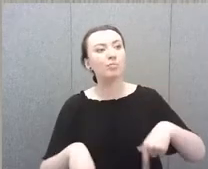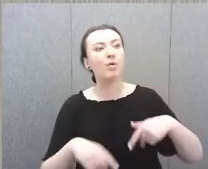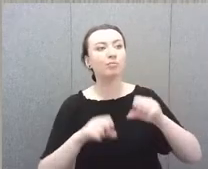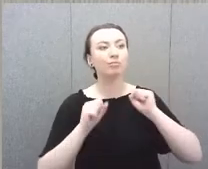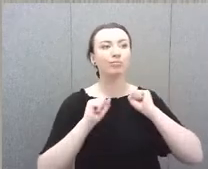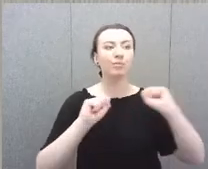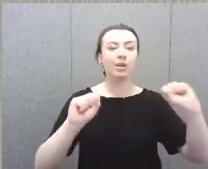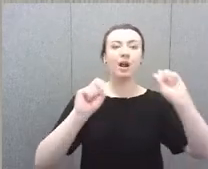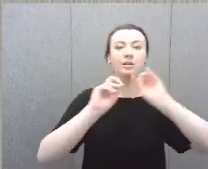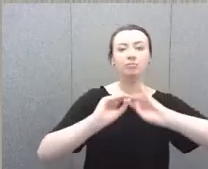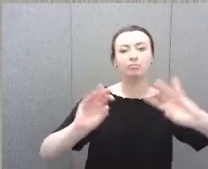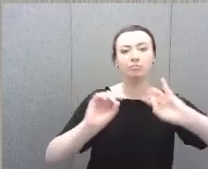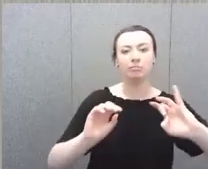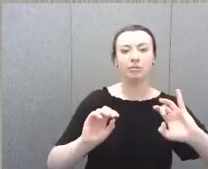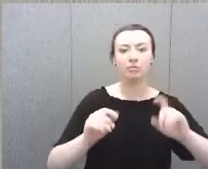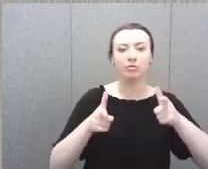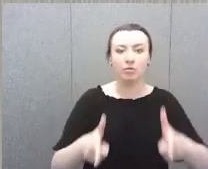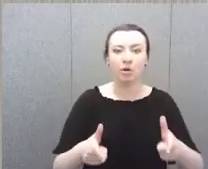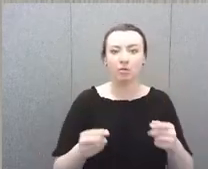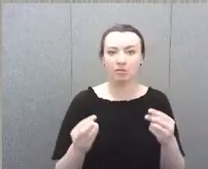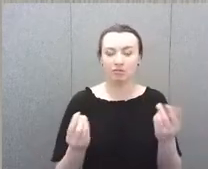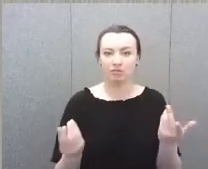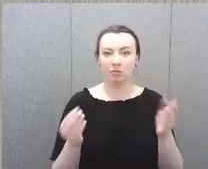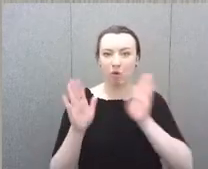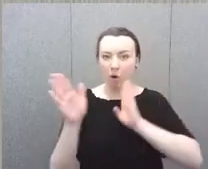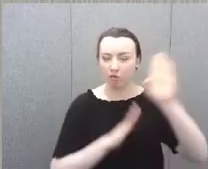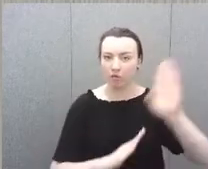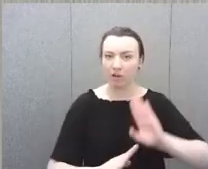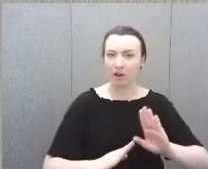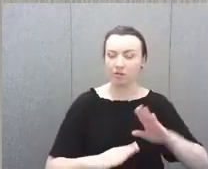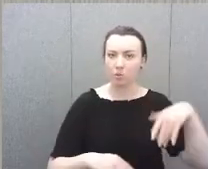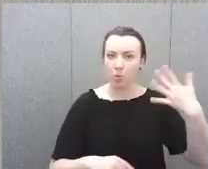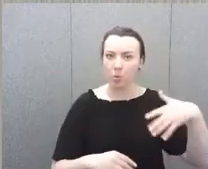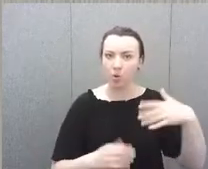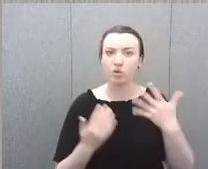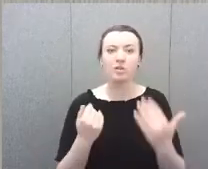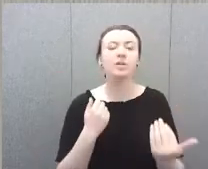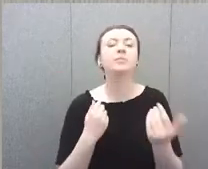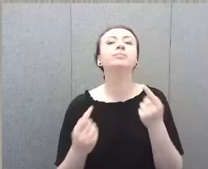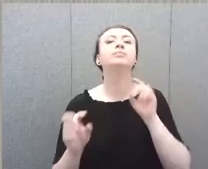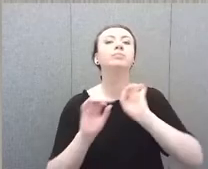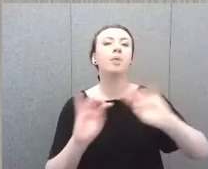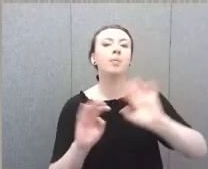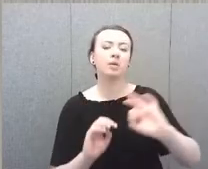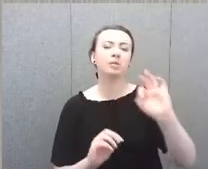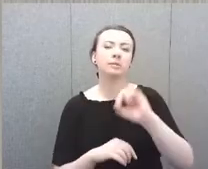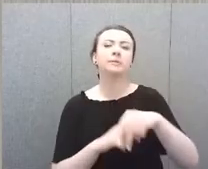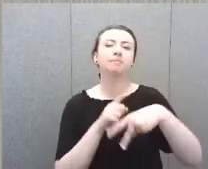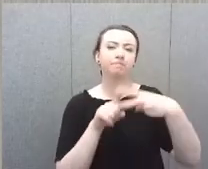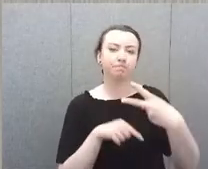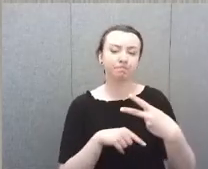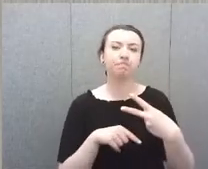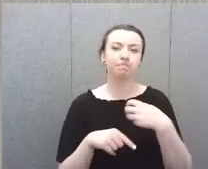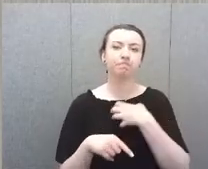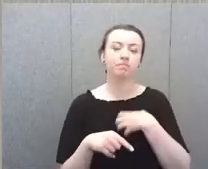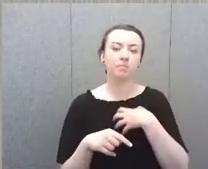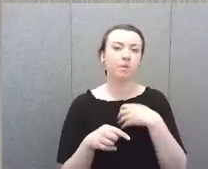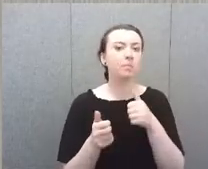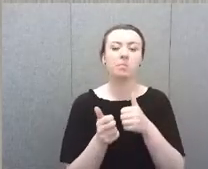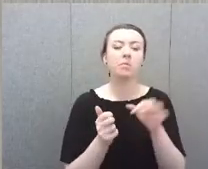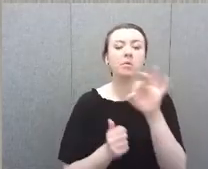на таком высоком уровне. Сегодня я буду говорить про несколько вопросов, первый из которых